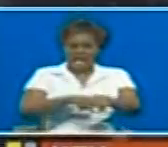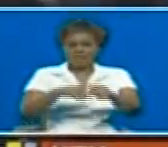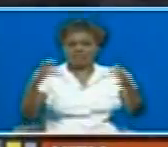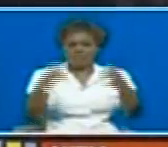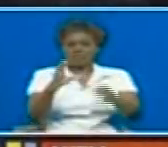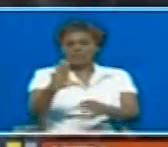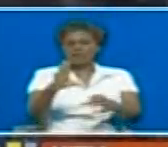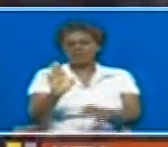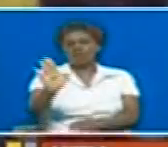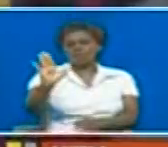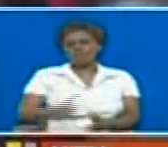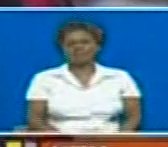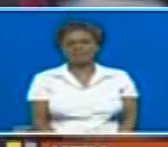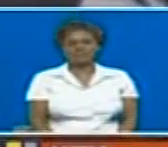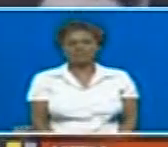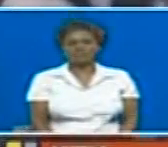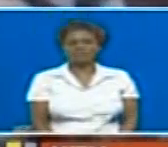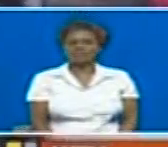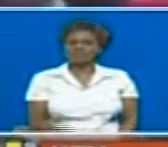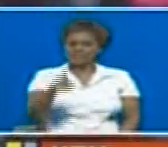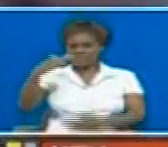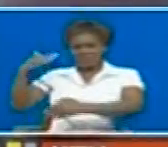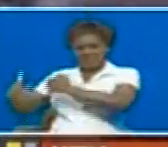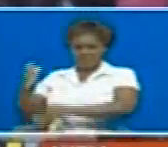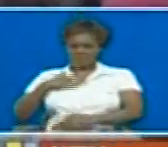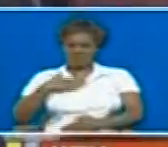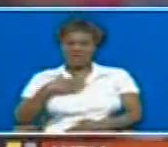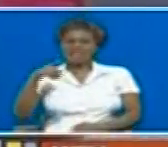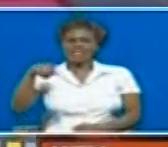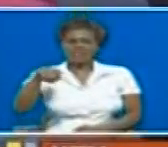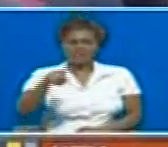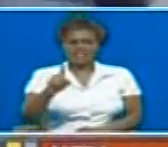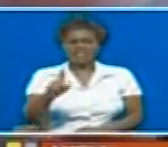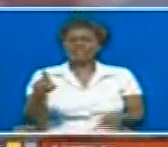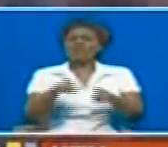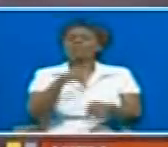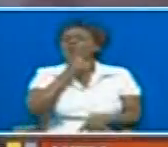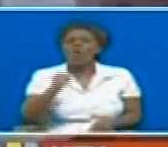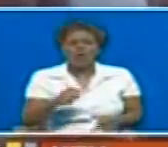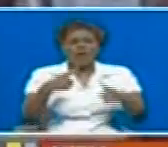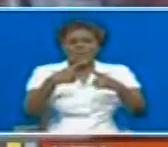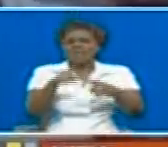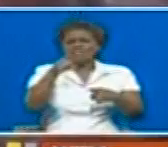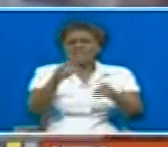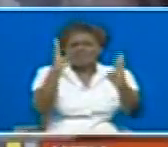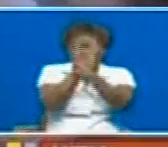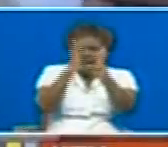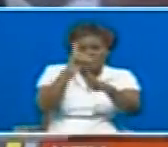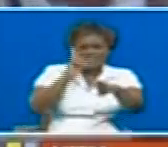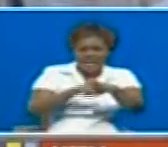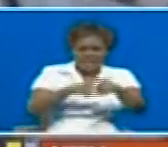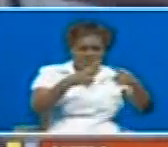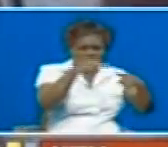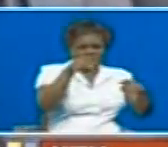ya Wabukusu. Huyu jamaa alikuwa neighbor wangu. Umseni msao boda. Lakini by the way anajificha akienda kunywa